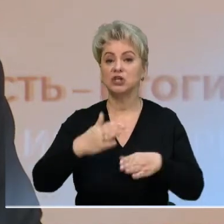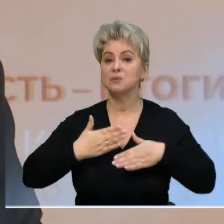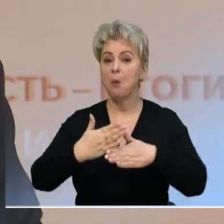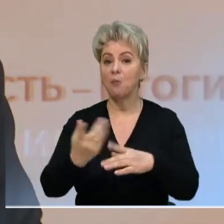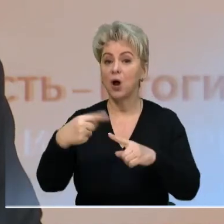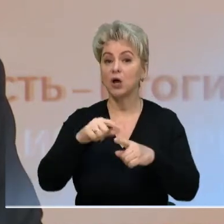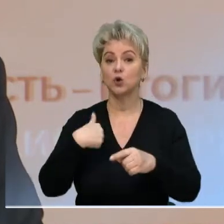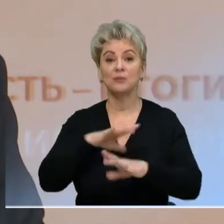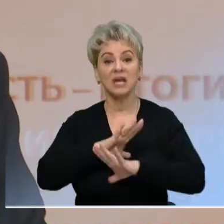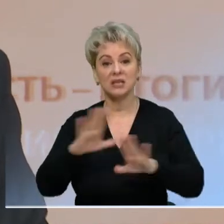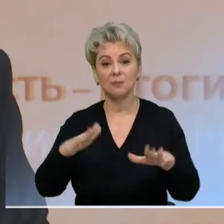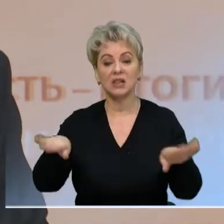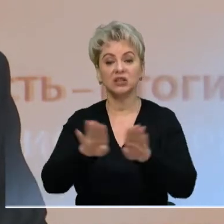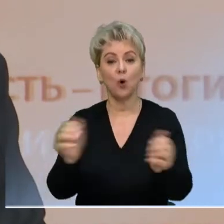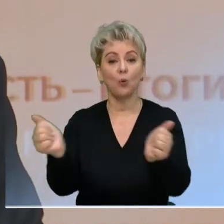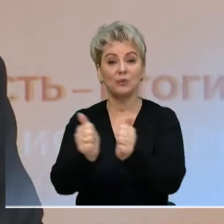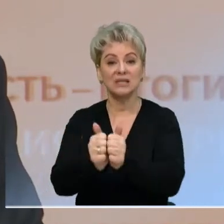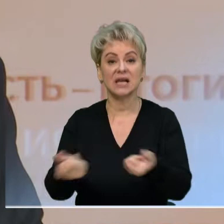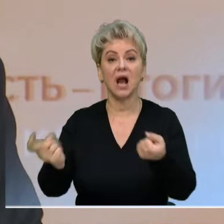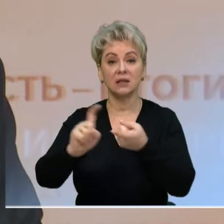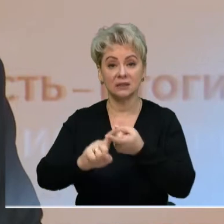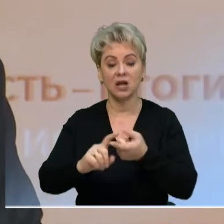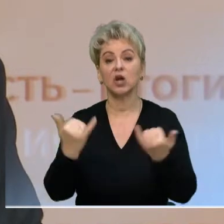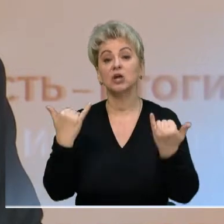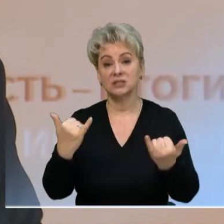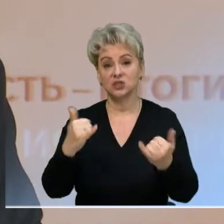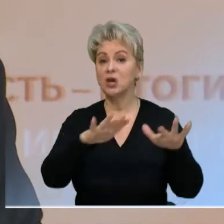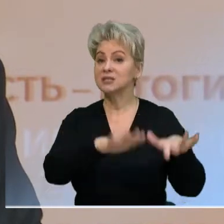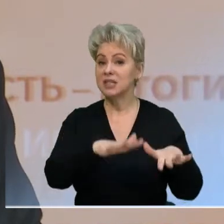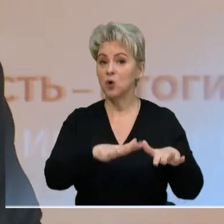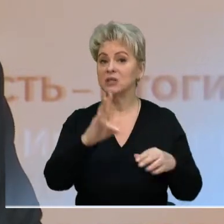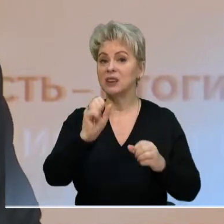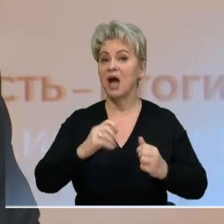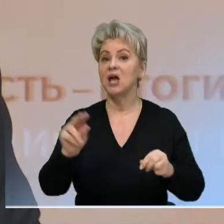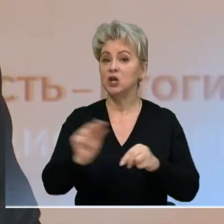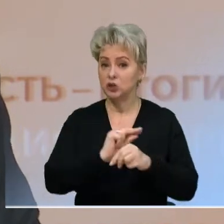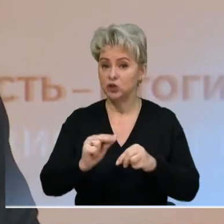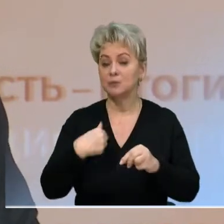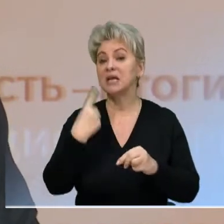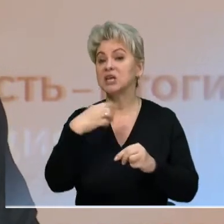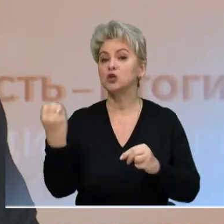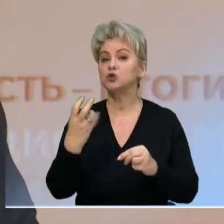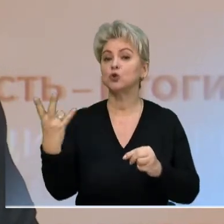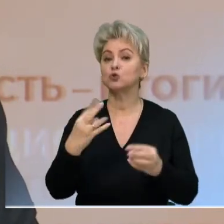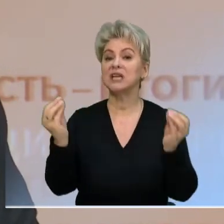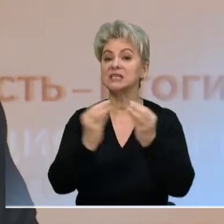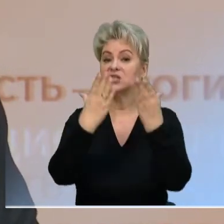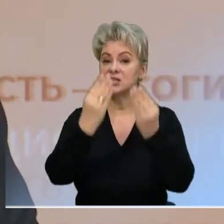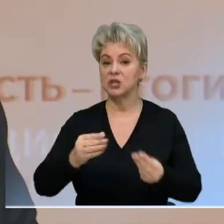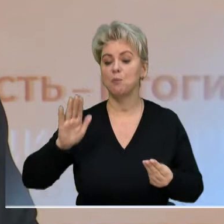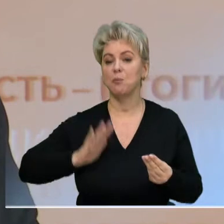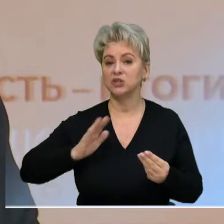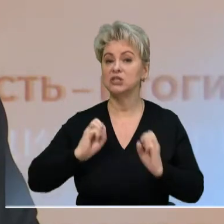помощников, которому у меня не было такого близкого контакта, вот сейчас находится на выздоровлении. Так что мне сказали, еще нужно дней 10